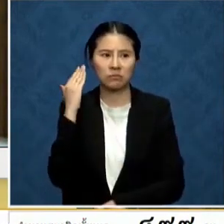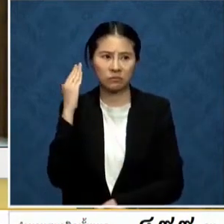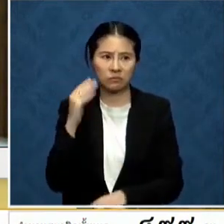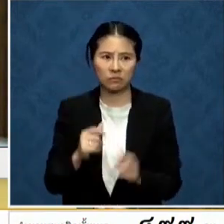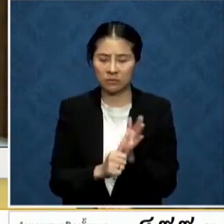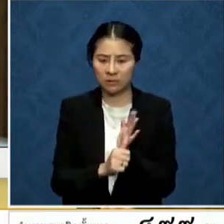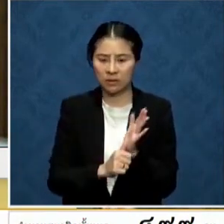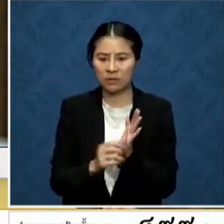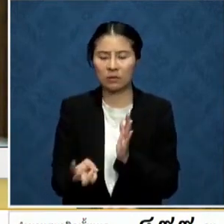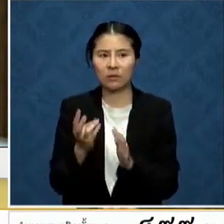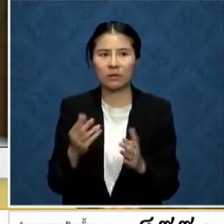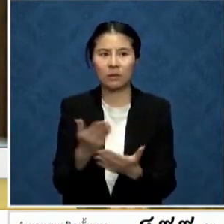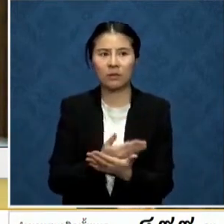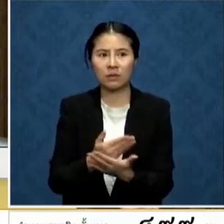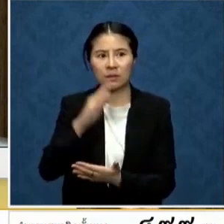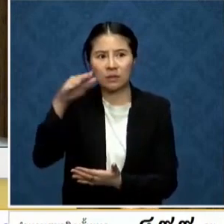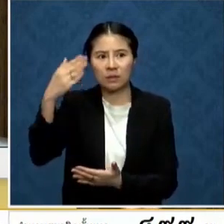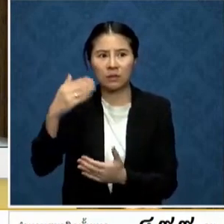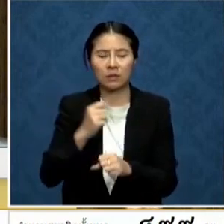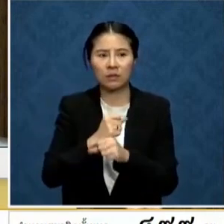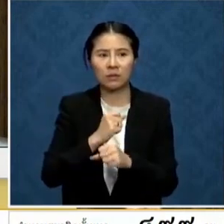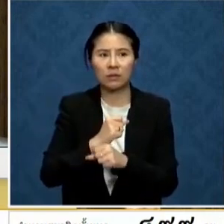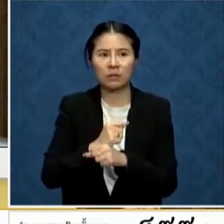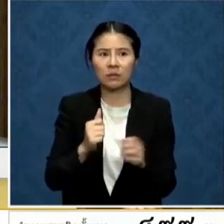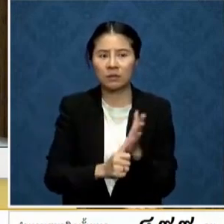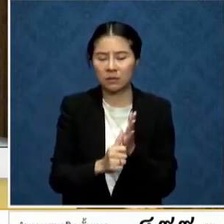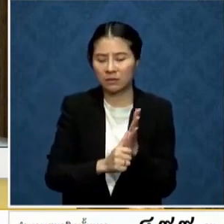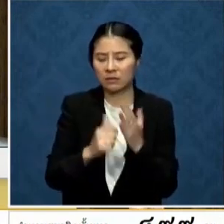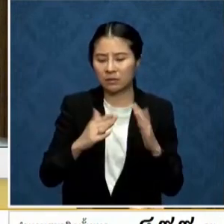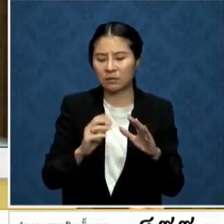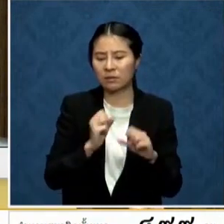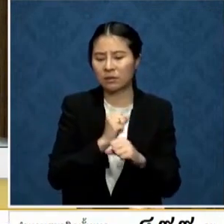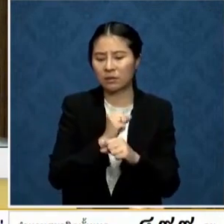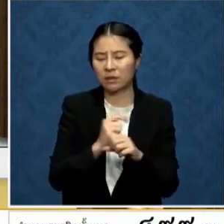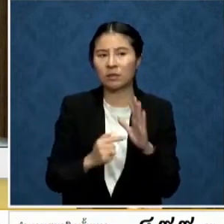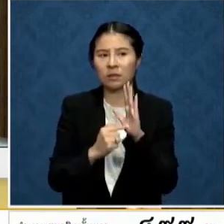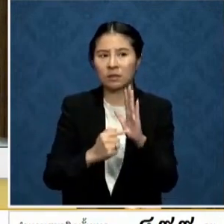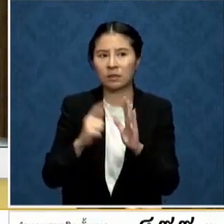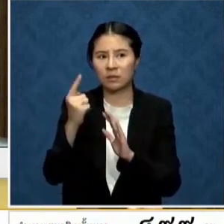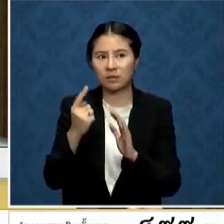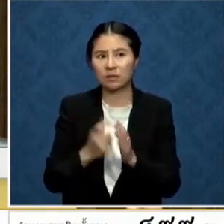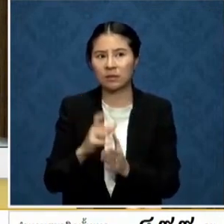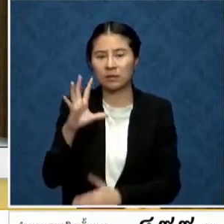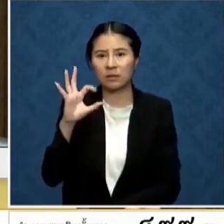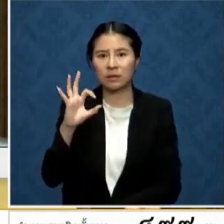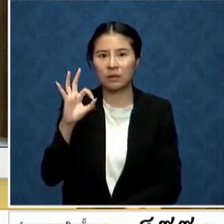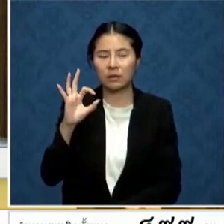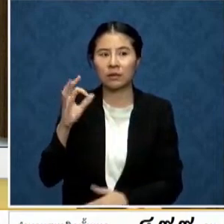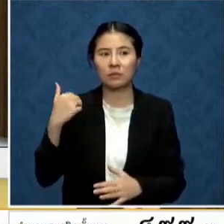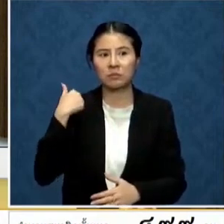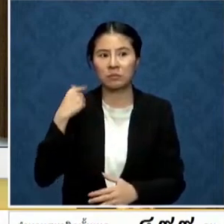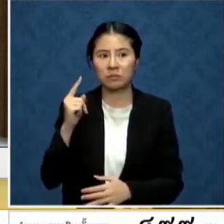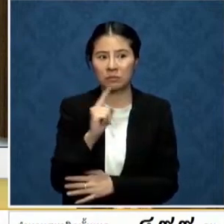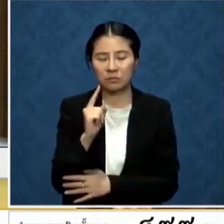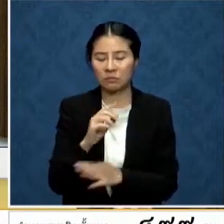แก้ไขน้อยกว่าให้เอาขึ้นมาพิจารณาก่อนนะครับดังนั้นเนี่ยมันไม่ใช่ว่าแก้ไขไปแล้วแล้วอันนี้มามาเสนอทีหลังนะครับข้อที่ 9ครับบาง